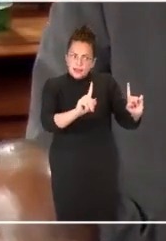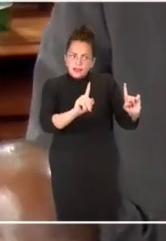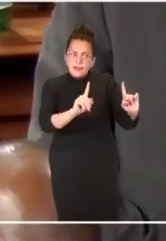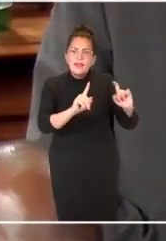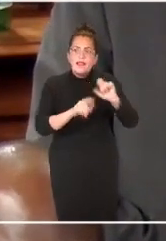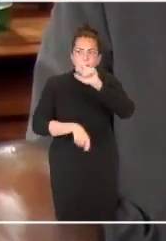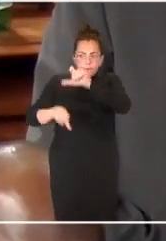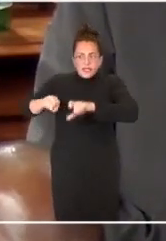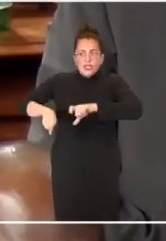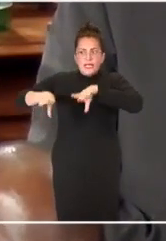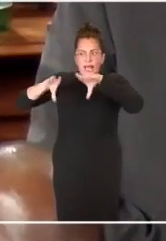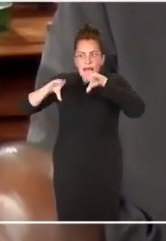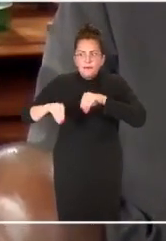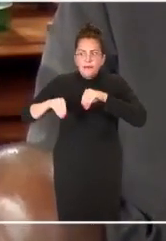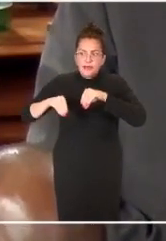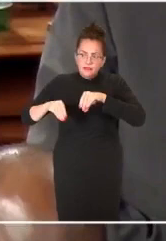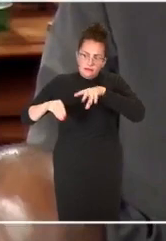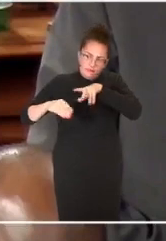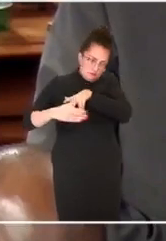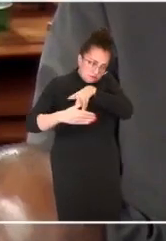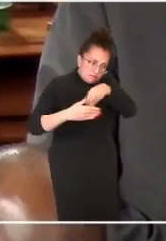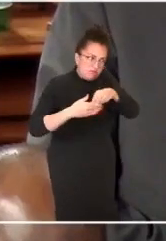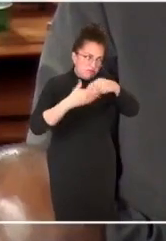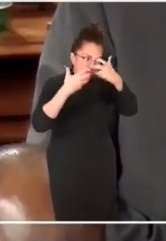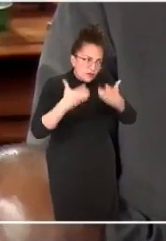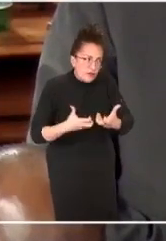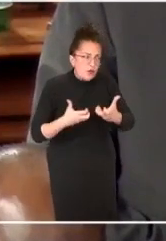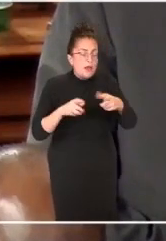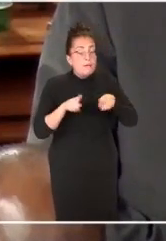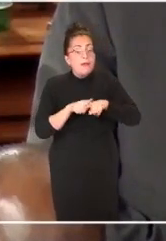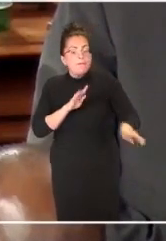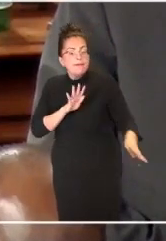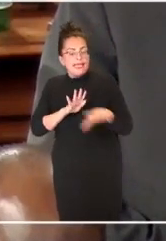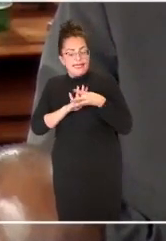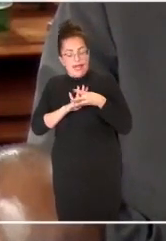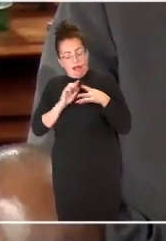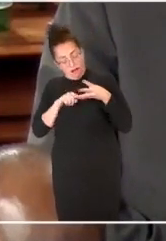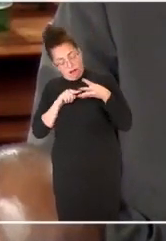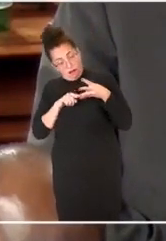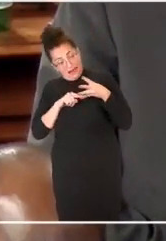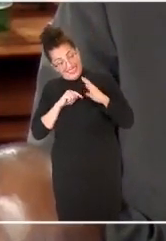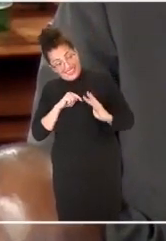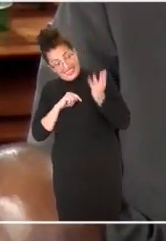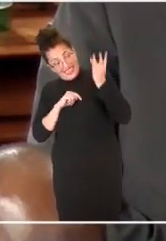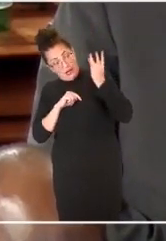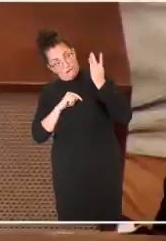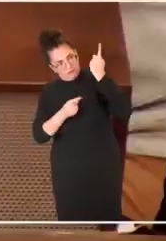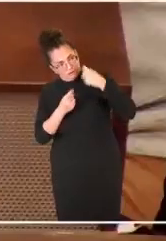habitants et pas sans un critère d'animation socioculturelle, parce que le fil, c'est d'abord ça.